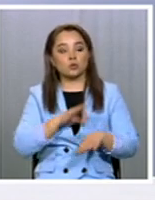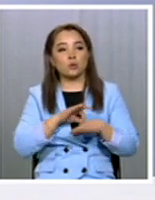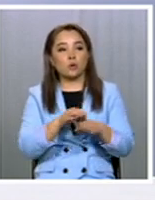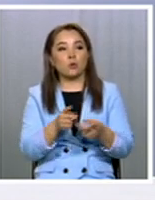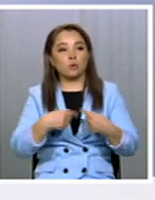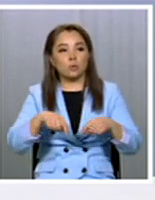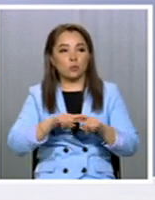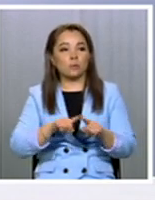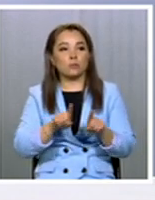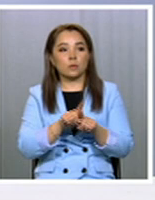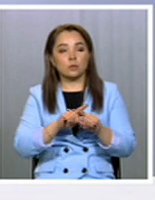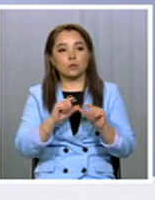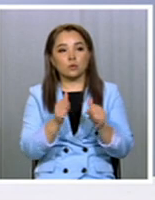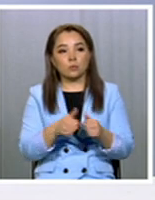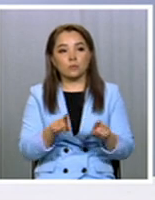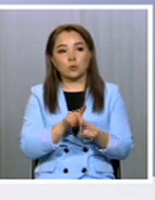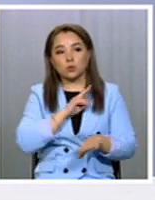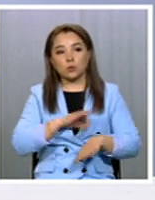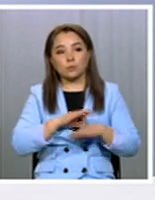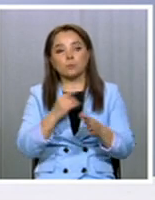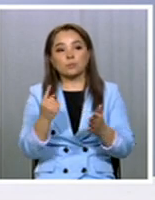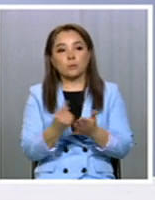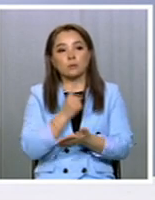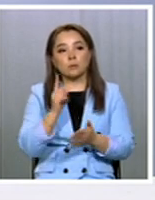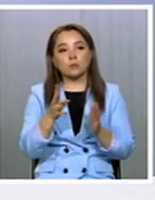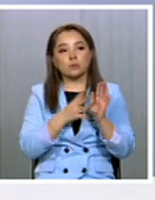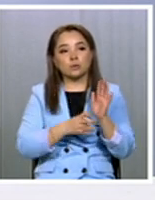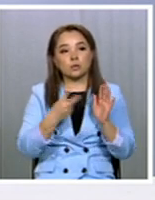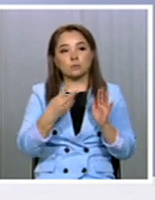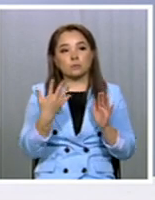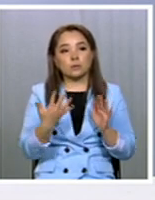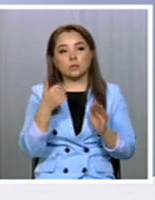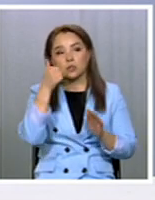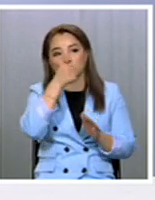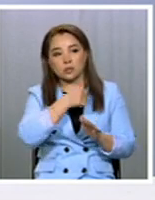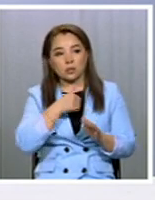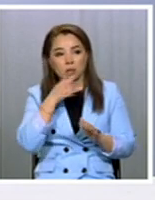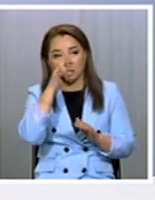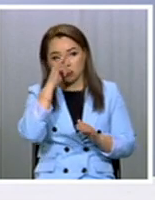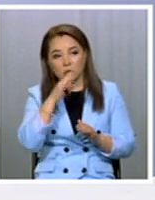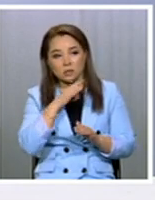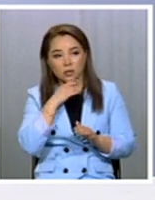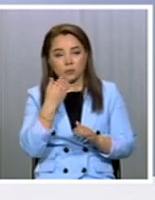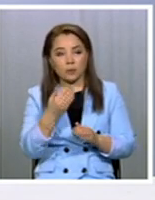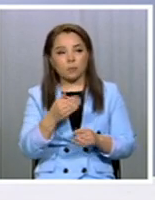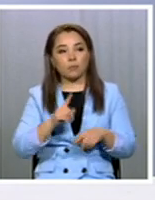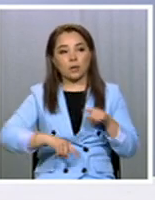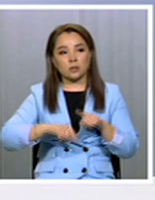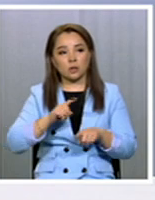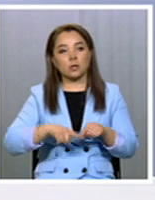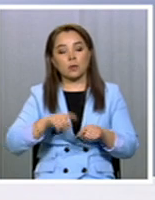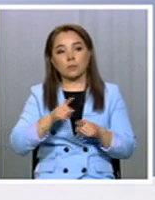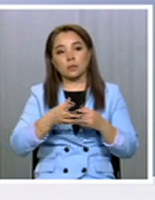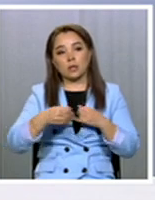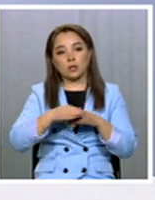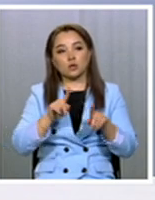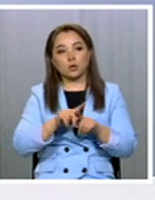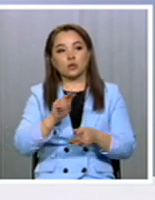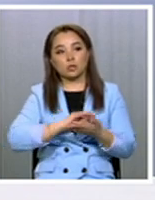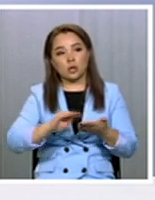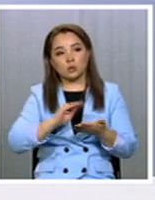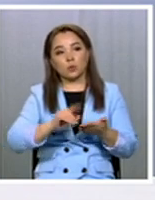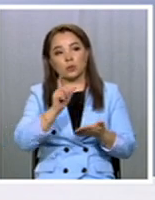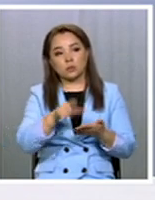ұйым алғашында 1925 жылы Қазақстан пролетариат